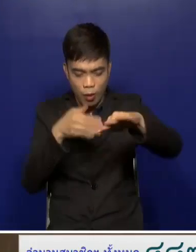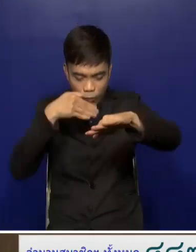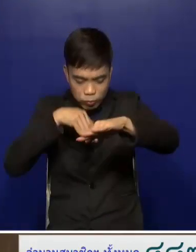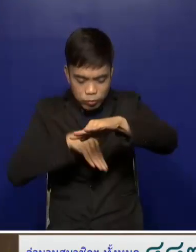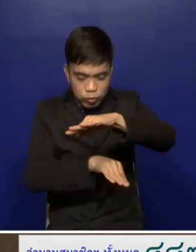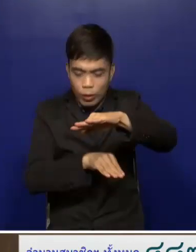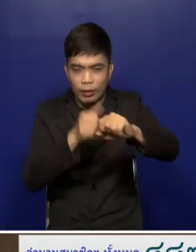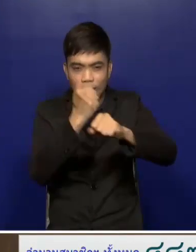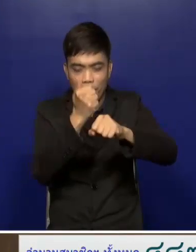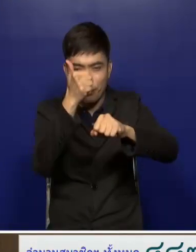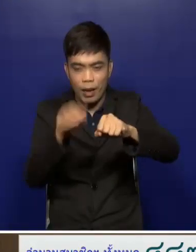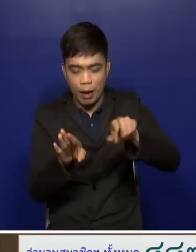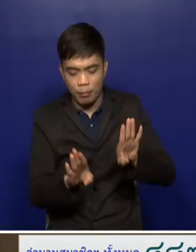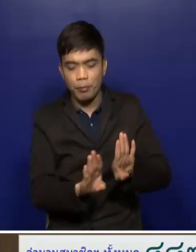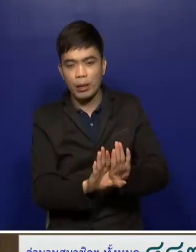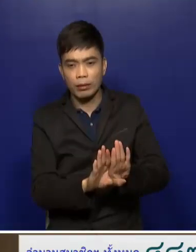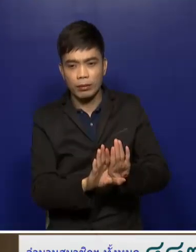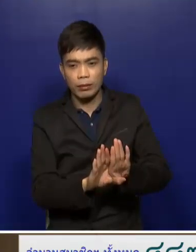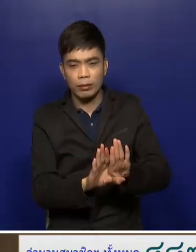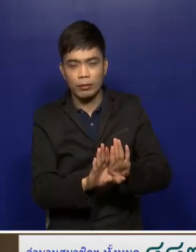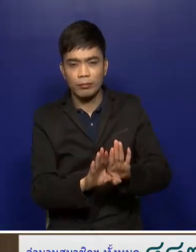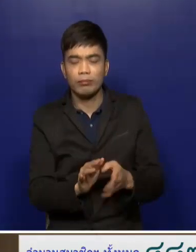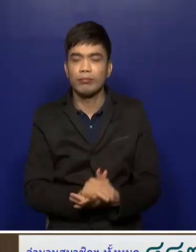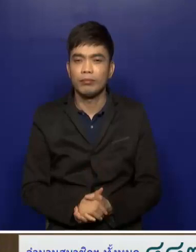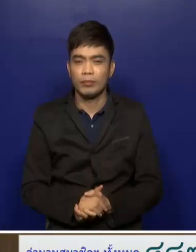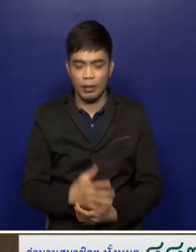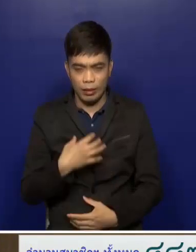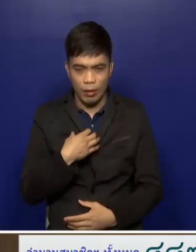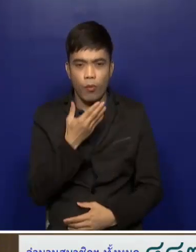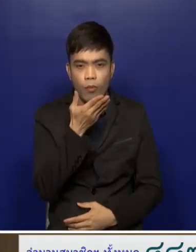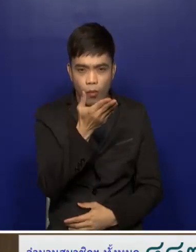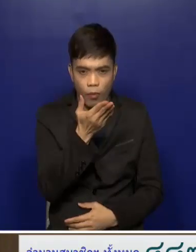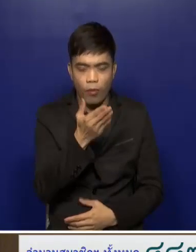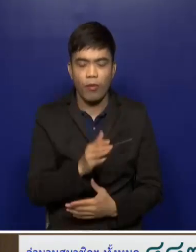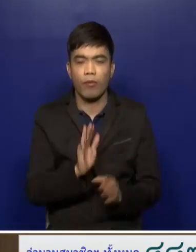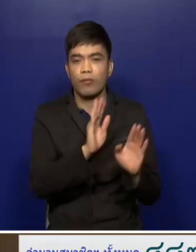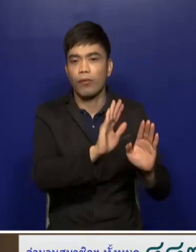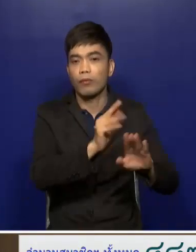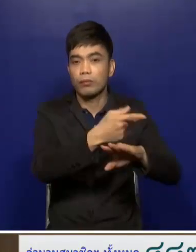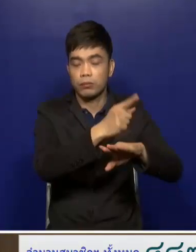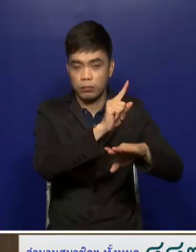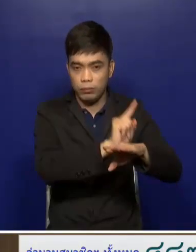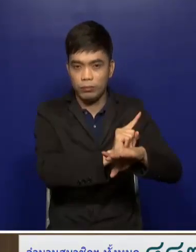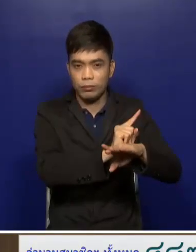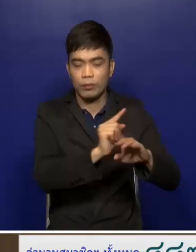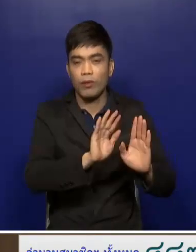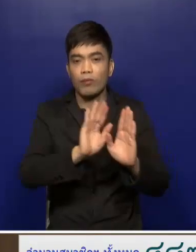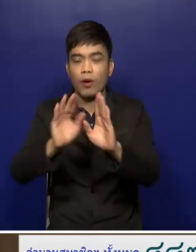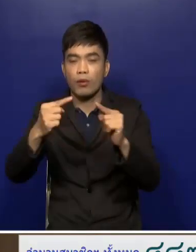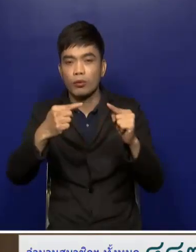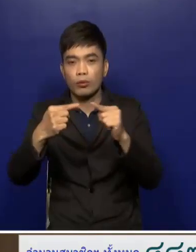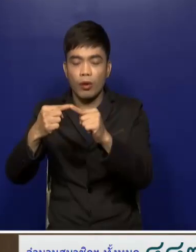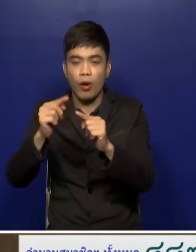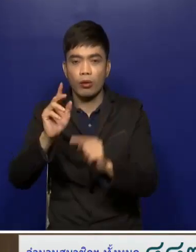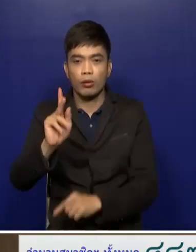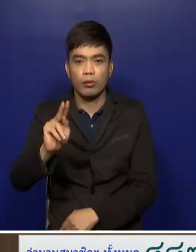างเป็นปกติสะดวกและปลอดภัยดังนั้นกับผมจึงขออนุญาตฝากท่านประธานผ่านไปยังกรมทางหลวง